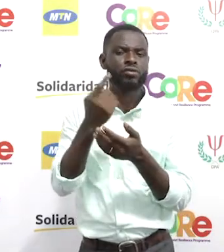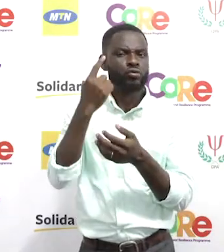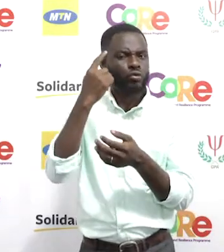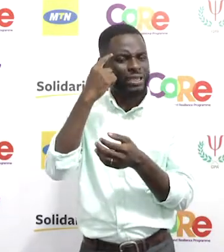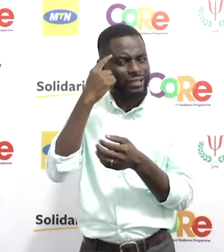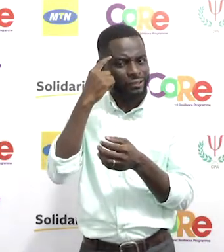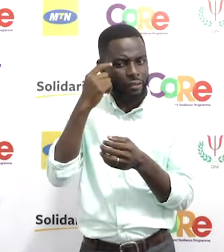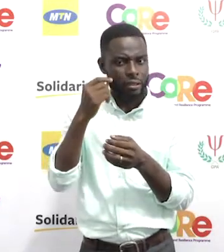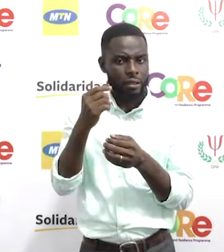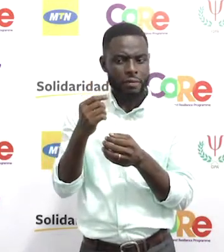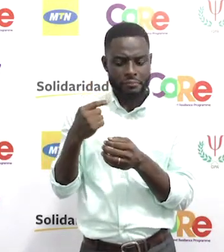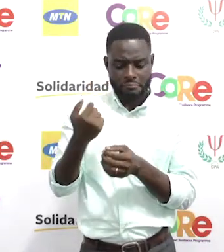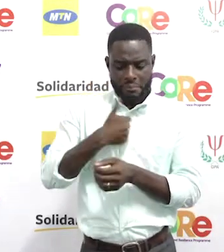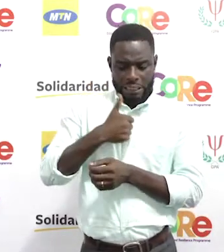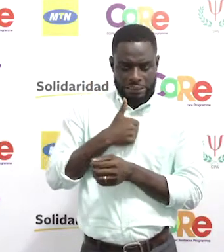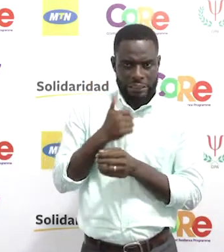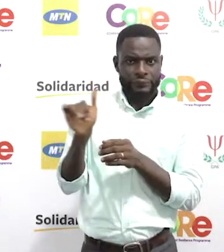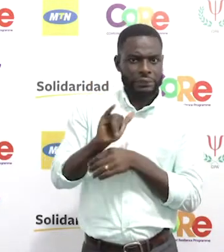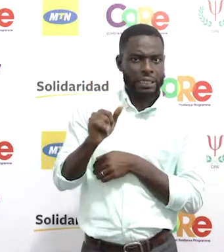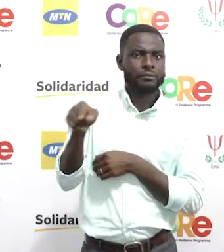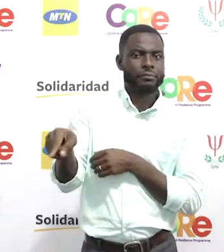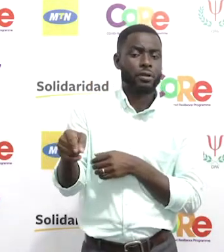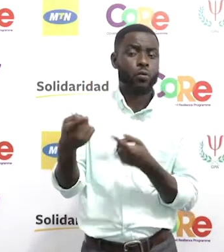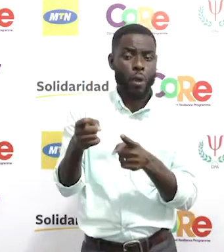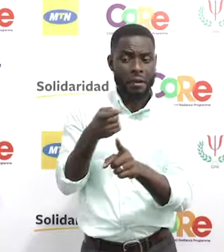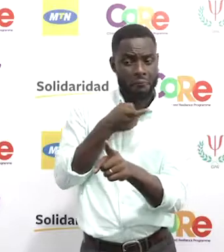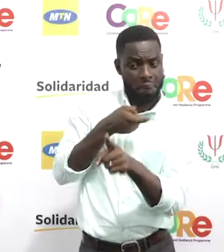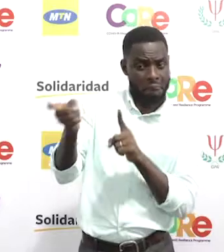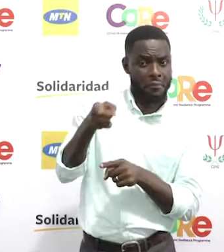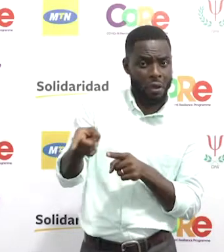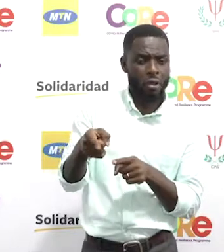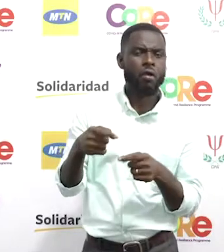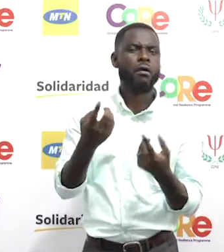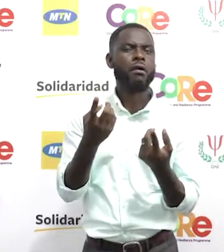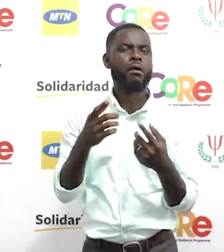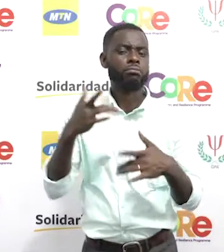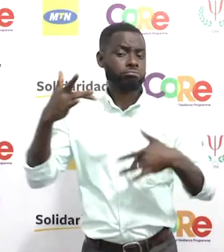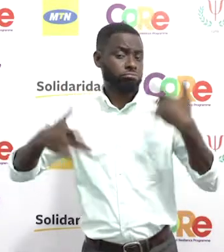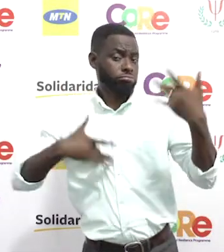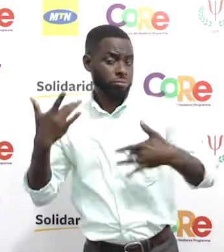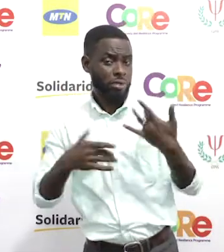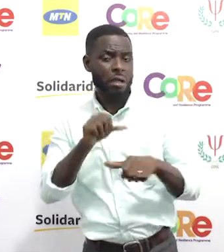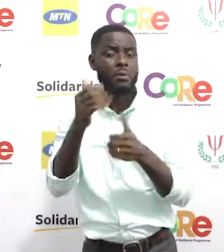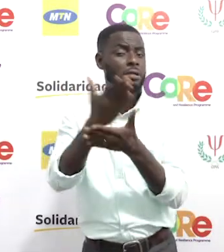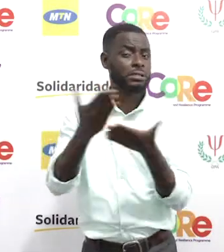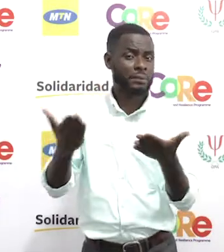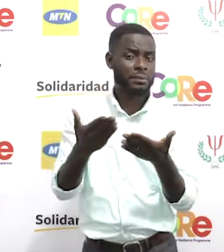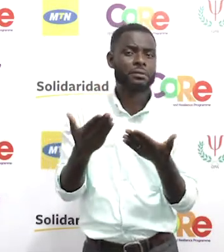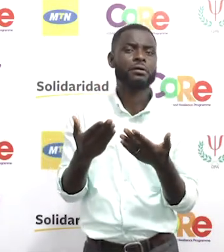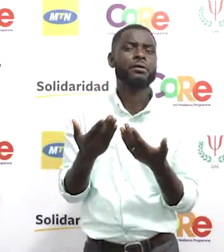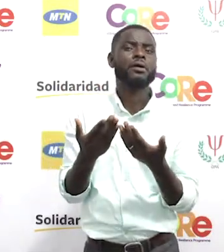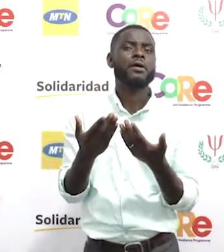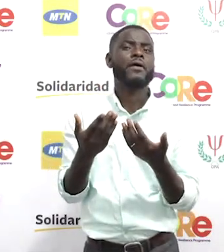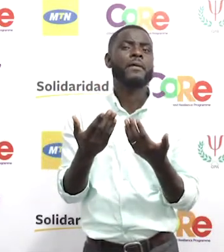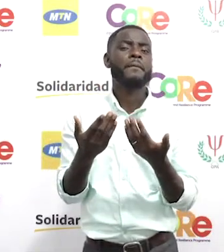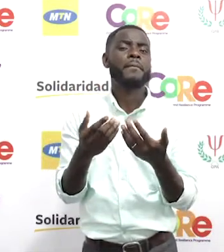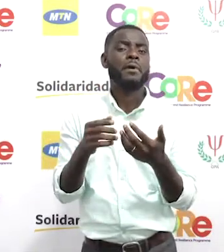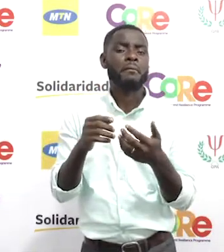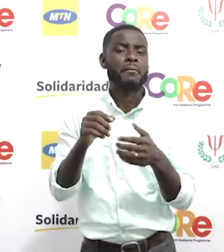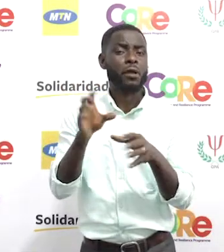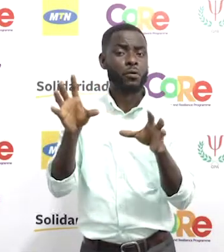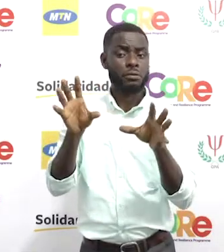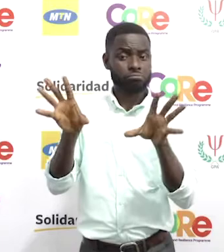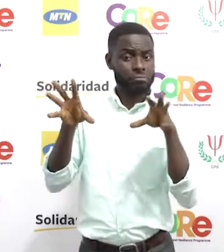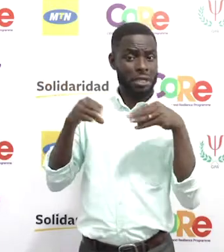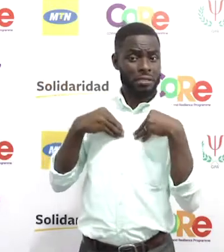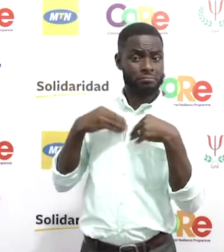na mu ake bo no. O ko he tuwo ehi. No he wo ke ji a fele dole ni. E shi ogbe ye. Lo